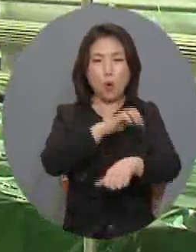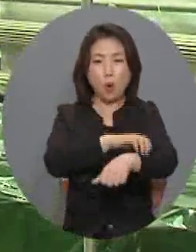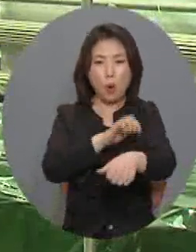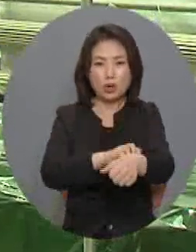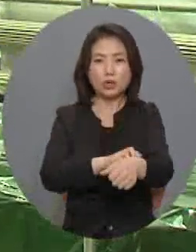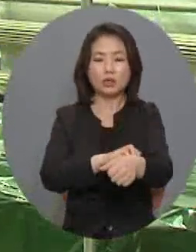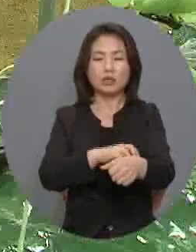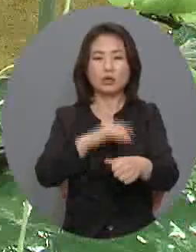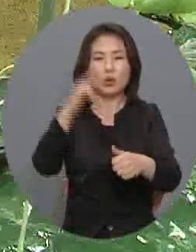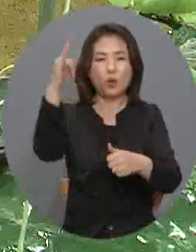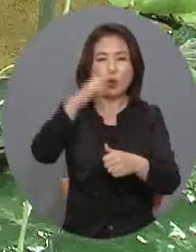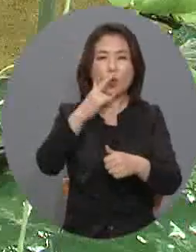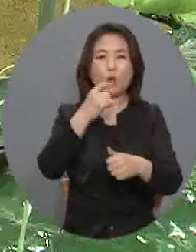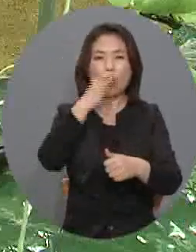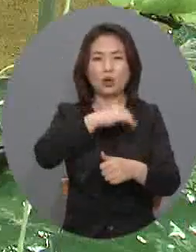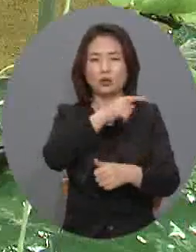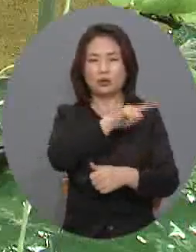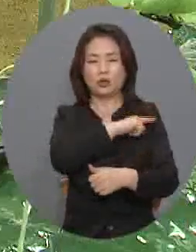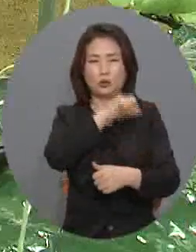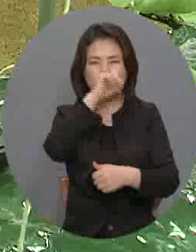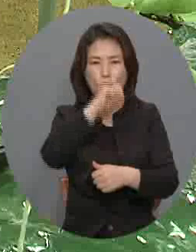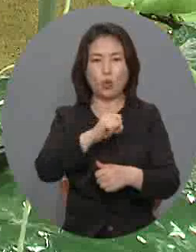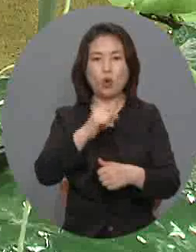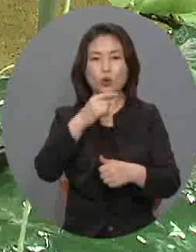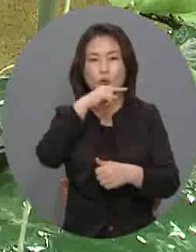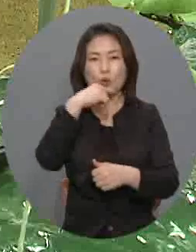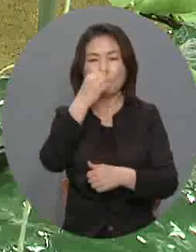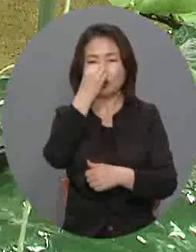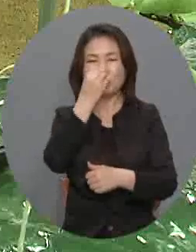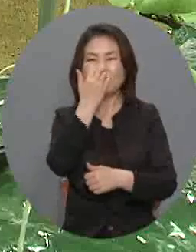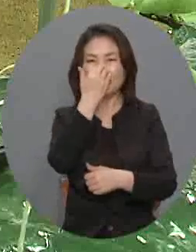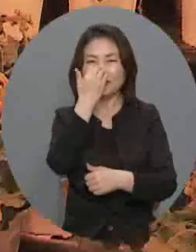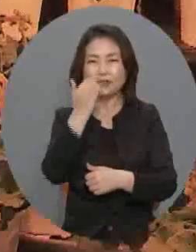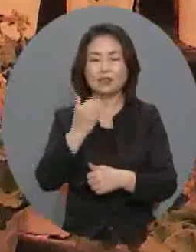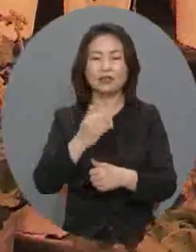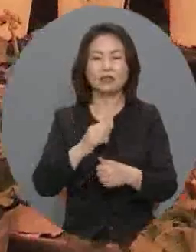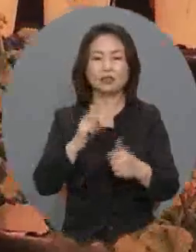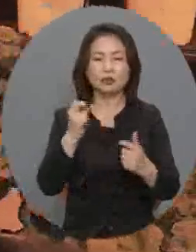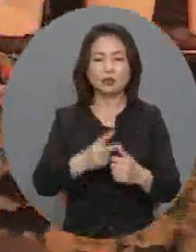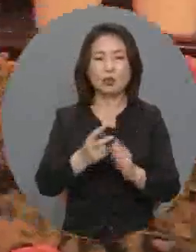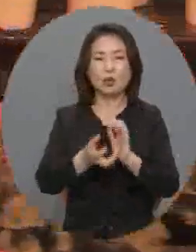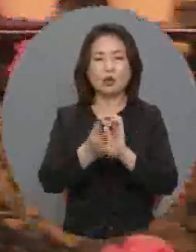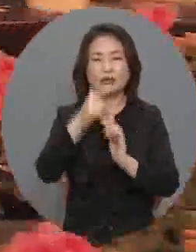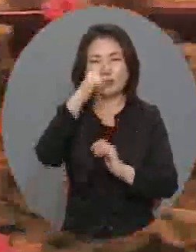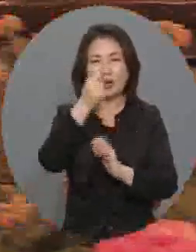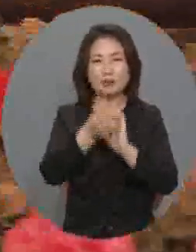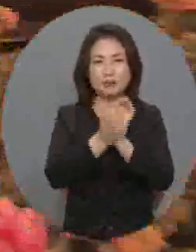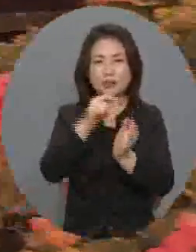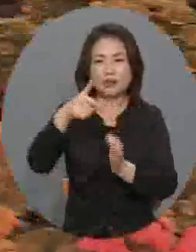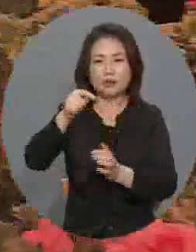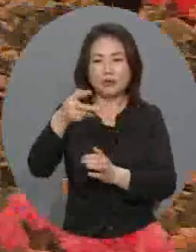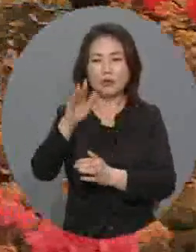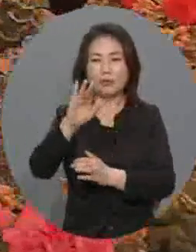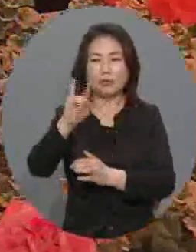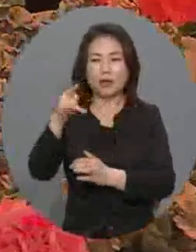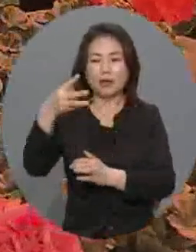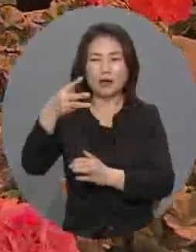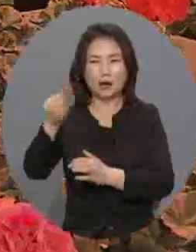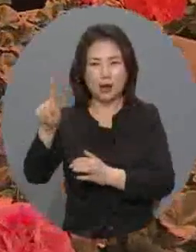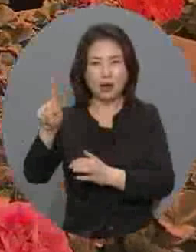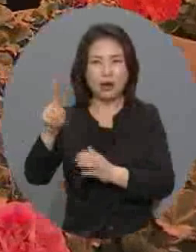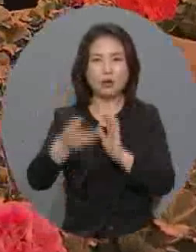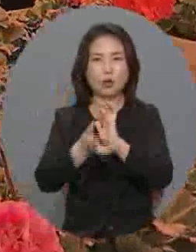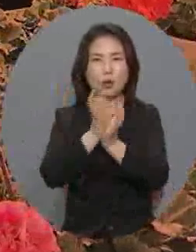재배가 보광 효과가 가장 좋고 토마토, 딸기 등 과채류, 그리고 장미와 거베라 등